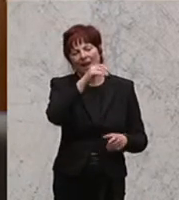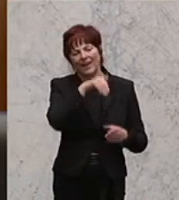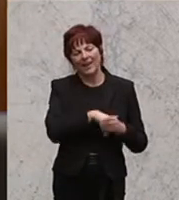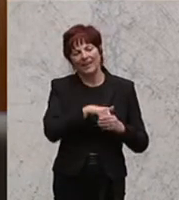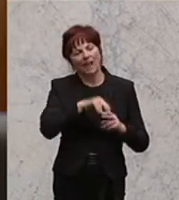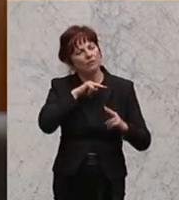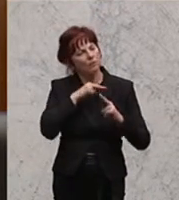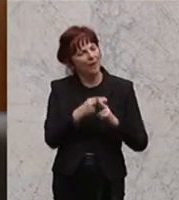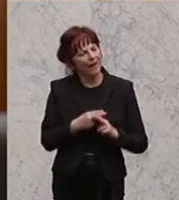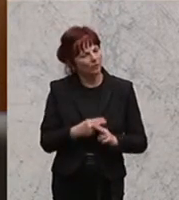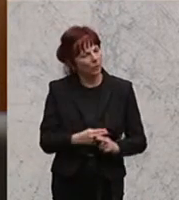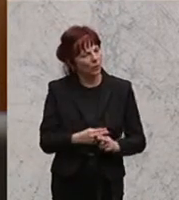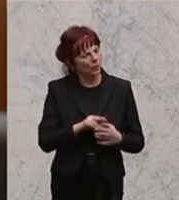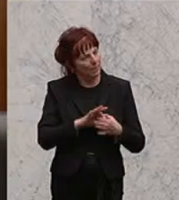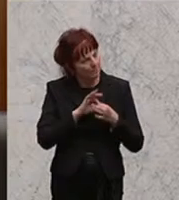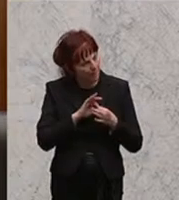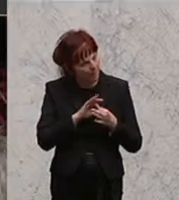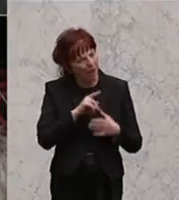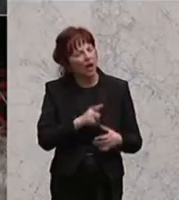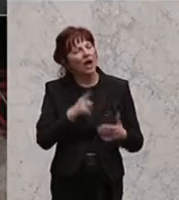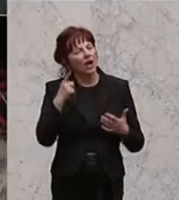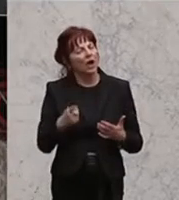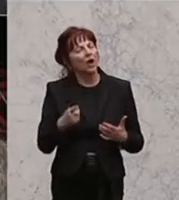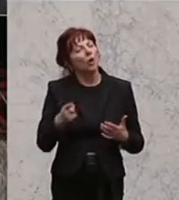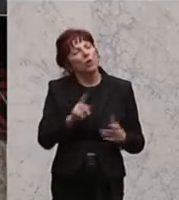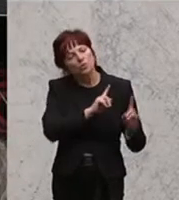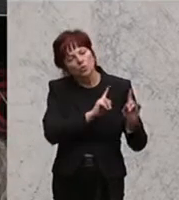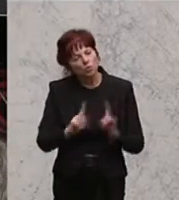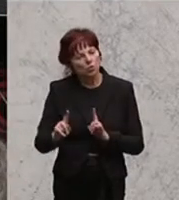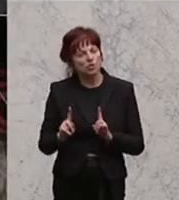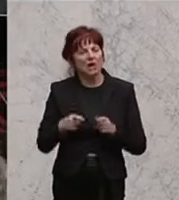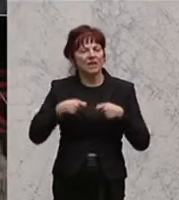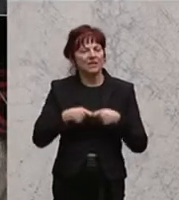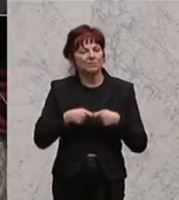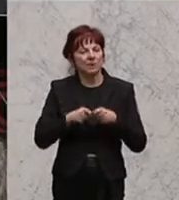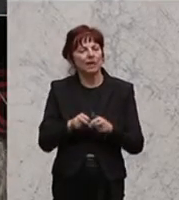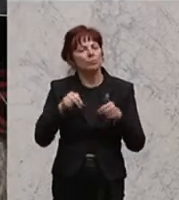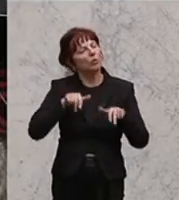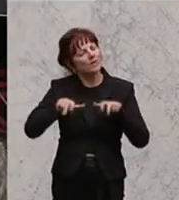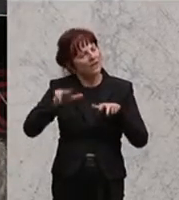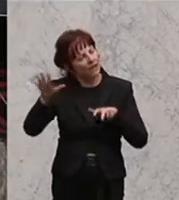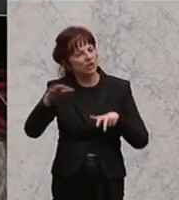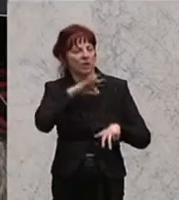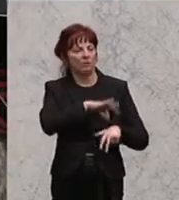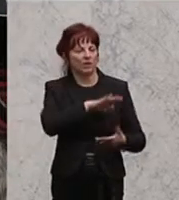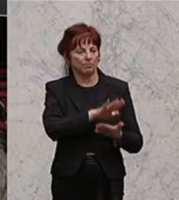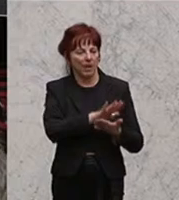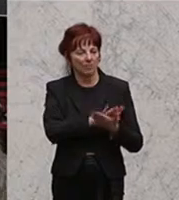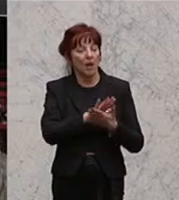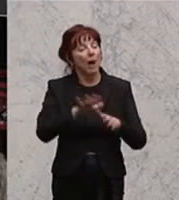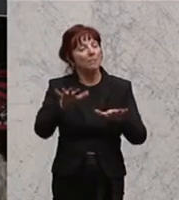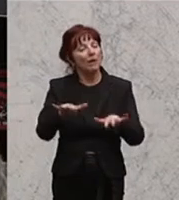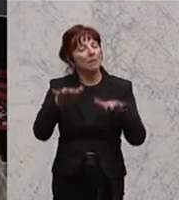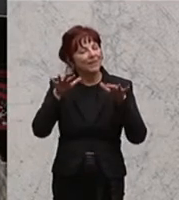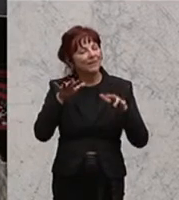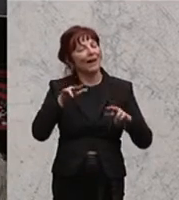Beantwortungen betrifft, so bleibt die Verpflichtung des zuständigen Mitglieds der Bundesregierung bestehen, bei der Beantwortung von parlamentarischen Anfragen